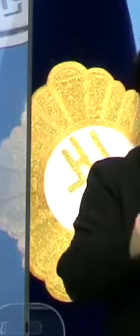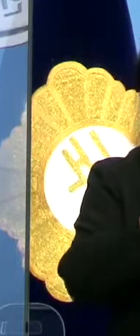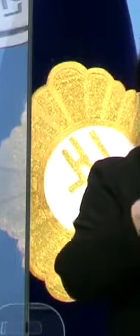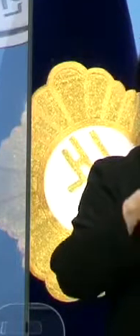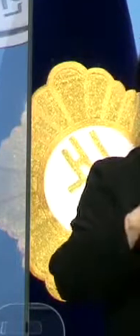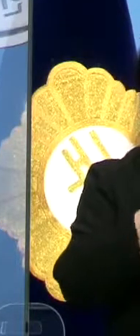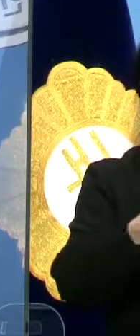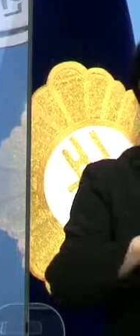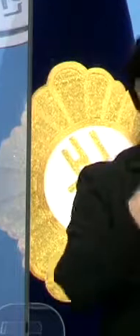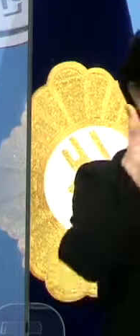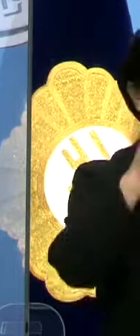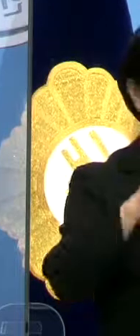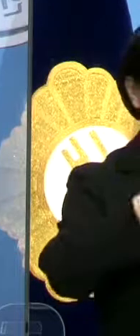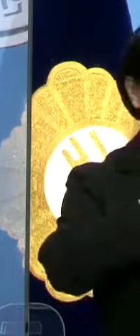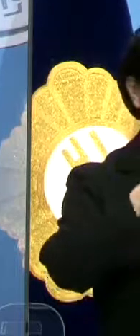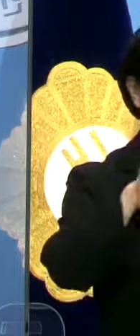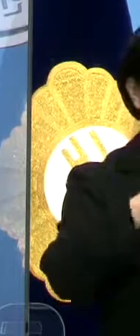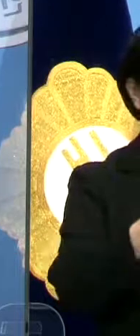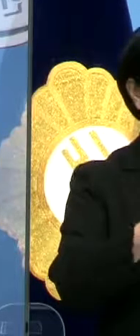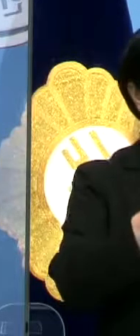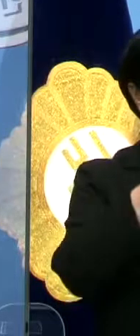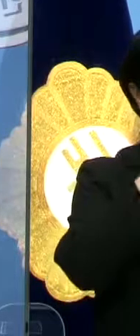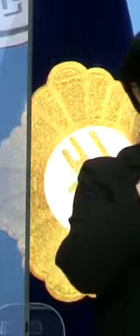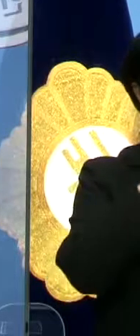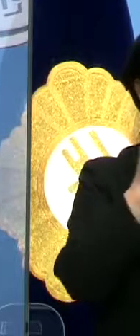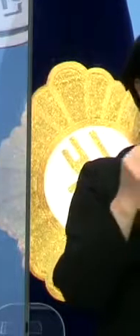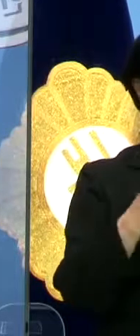0 용산구 의원의 의정활동을 가로막고